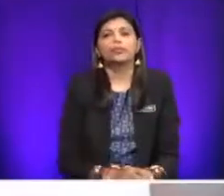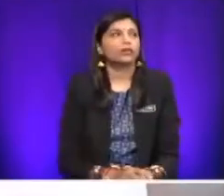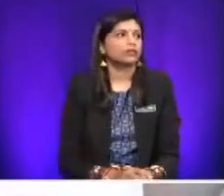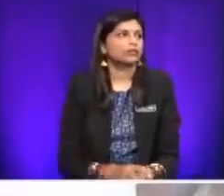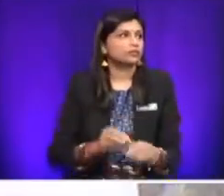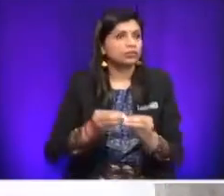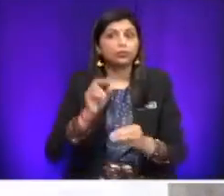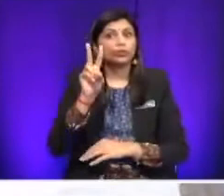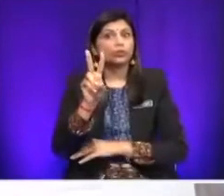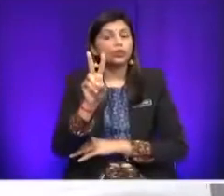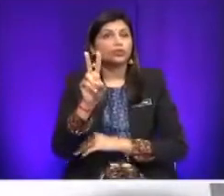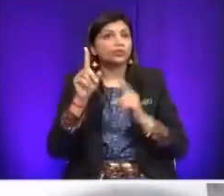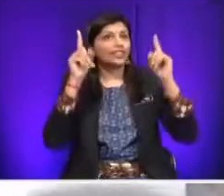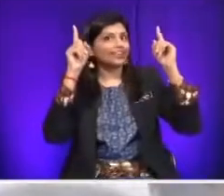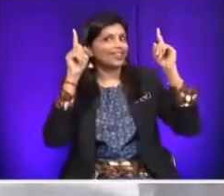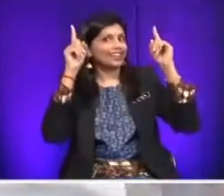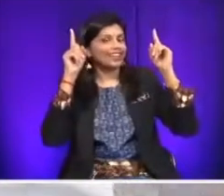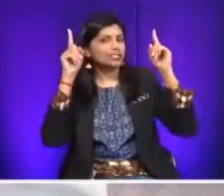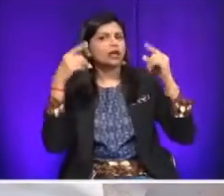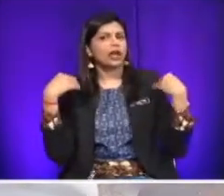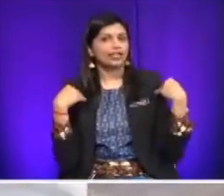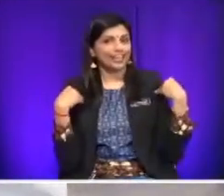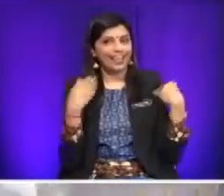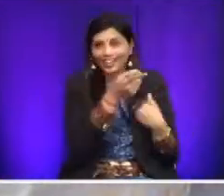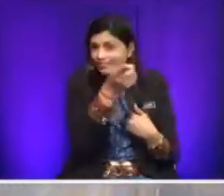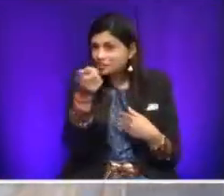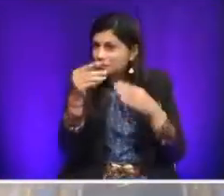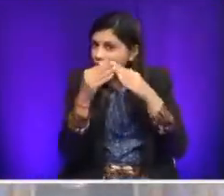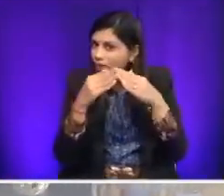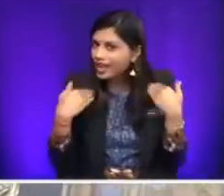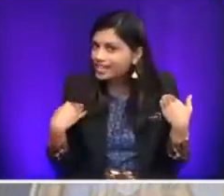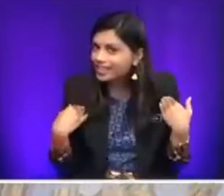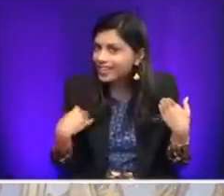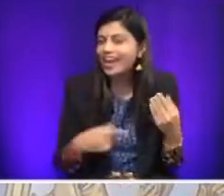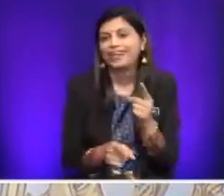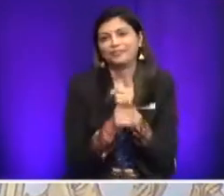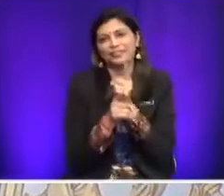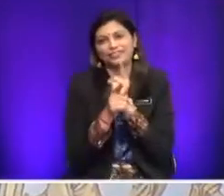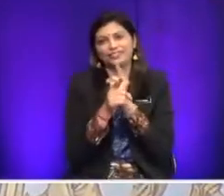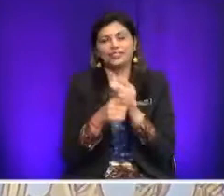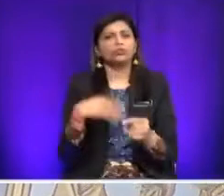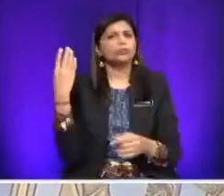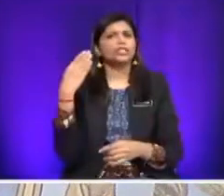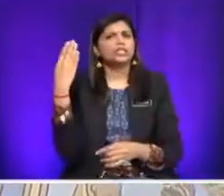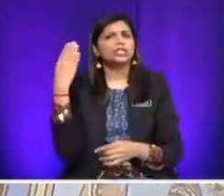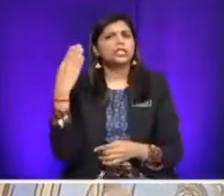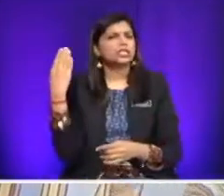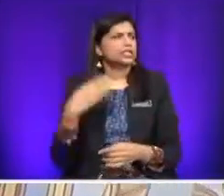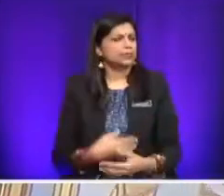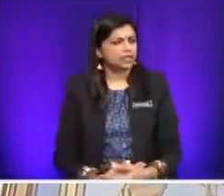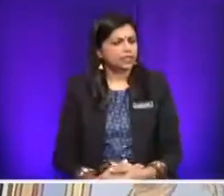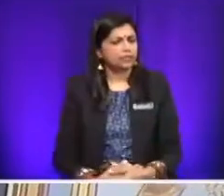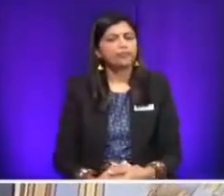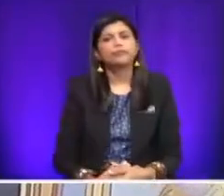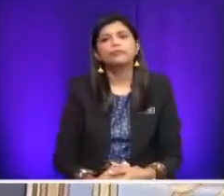ini as kerap Dan saya yakin gak rumah semua orang pastinya ada juga situ Eh betul tetapi setiap situ apa kekurangan guys